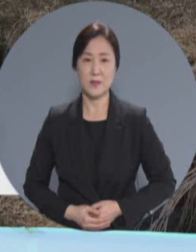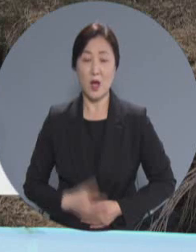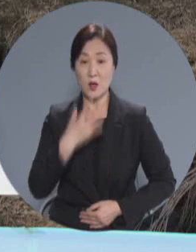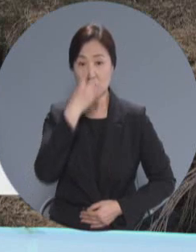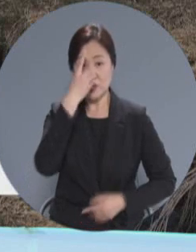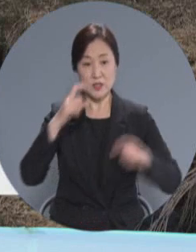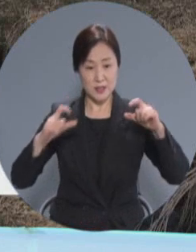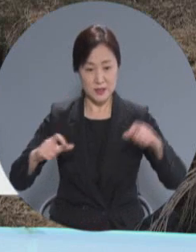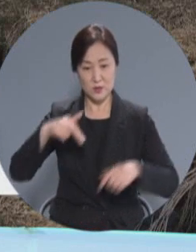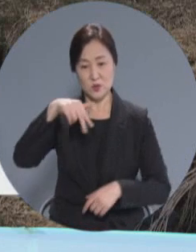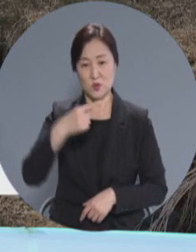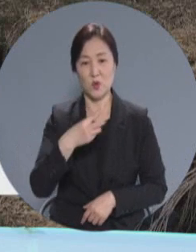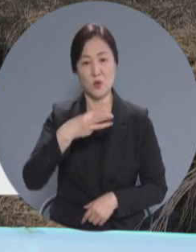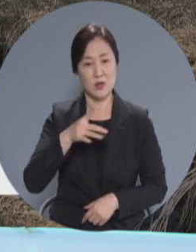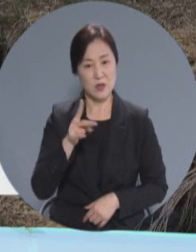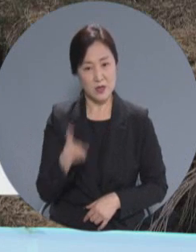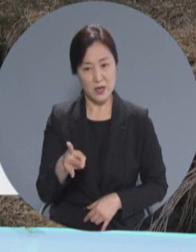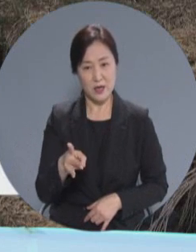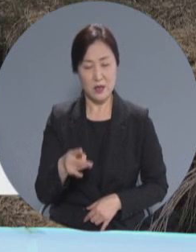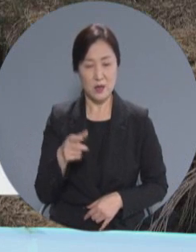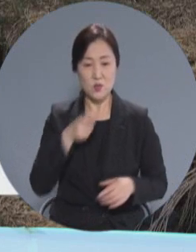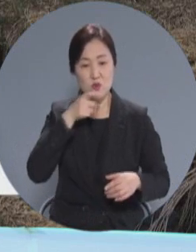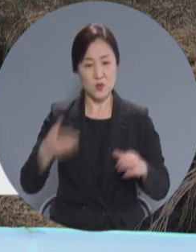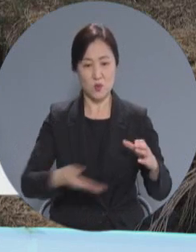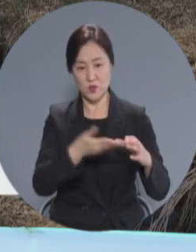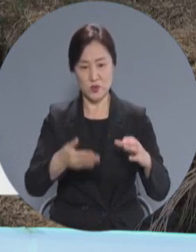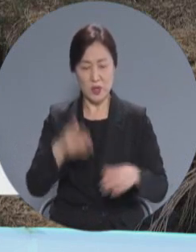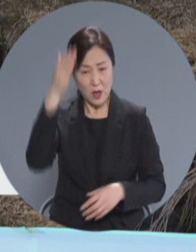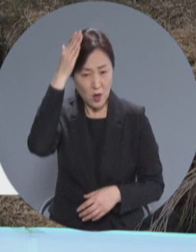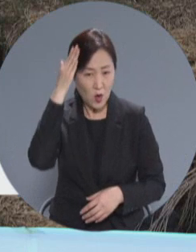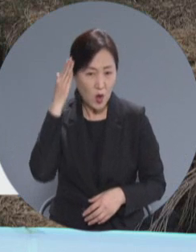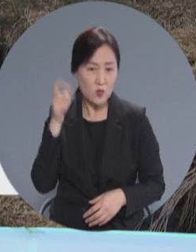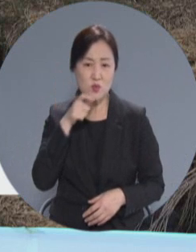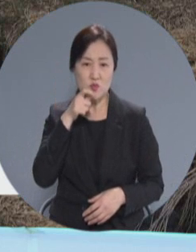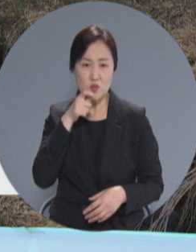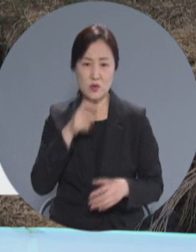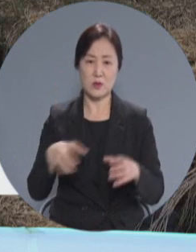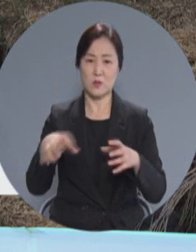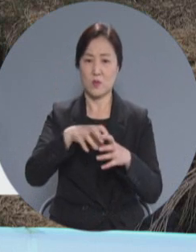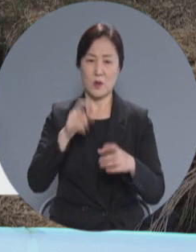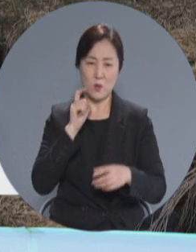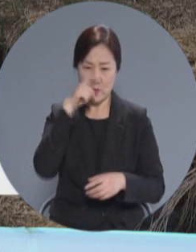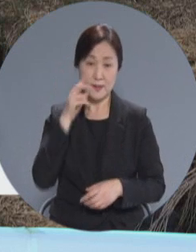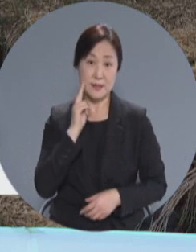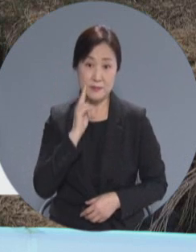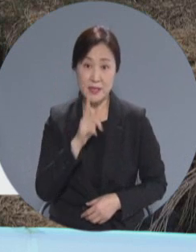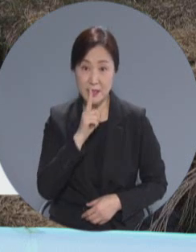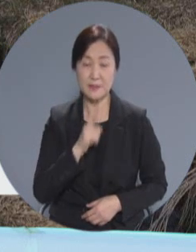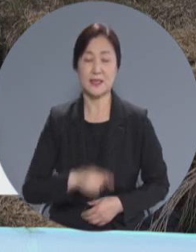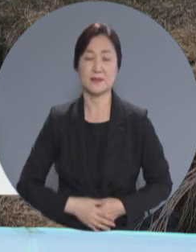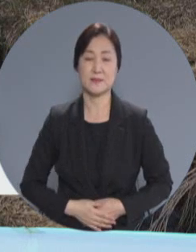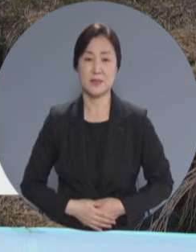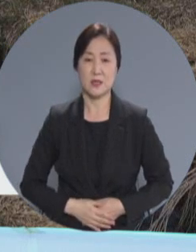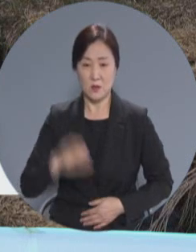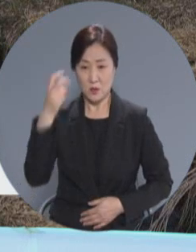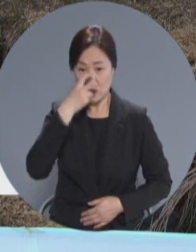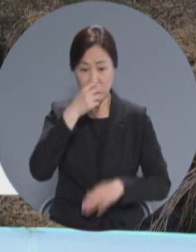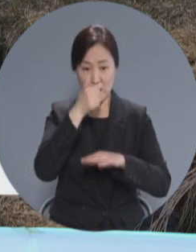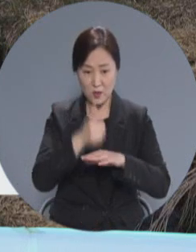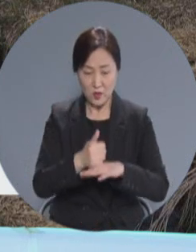순천 조례호수에 검은 폐수가 유입돼 오염되고 있다는 보도 얼마 전 전해드렸는데요. 조사 결과 검은 폐수는